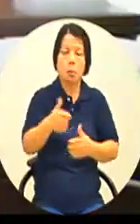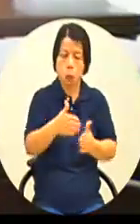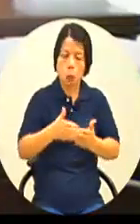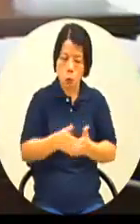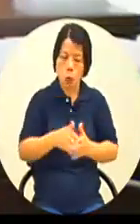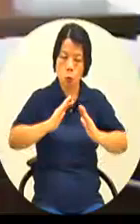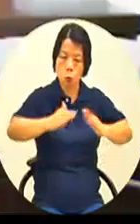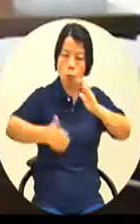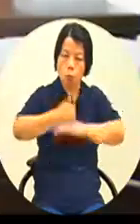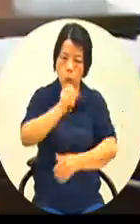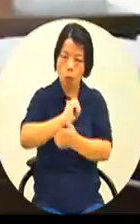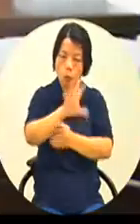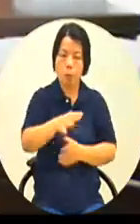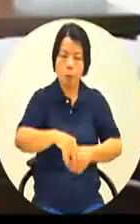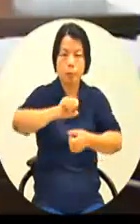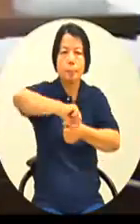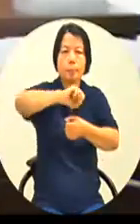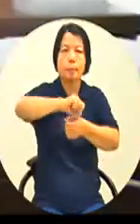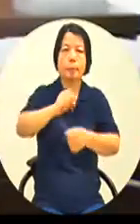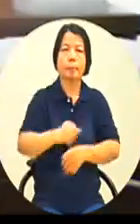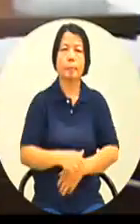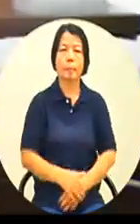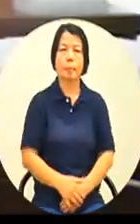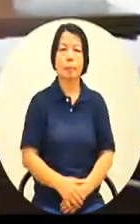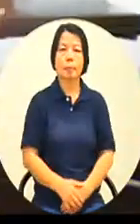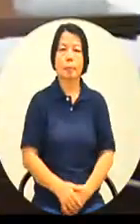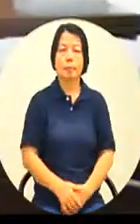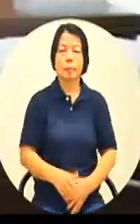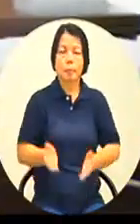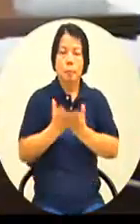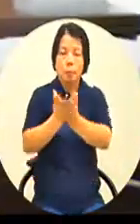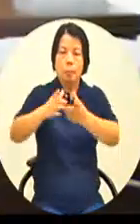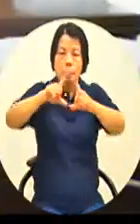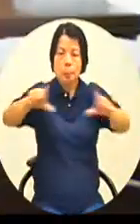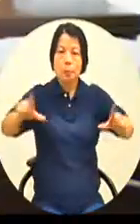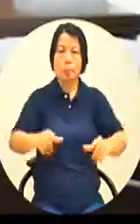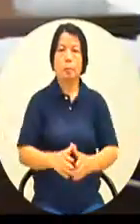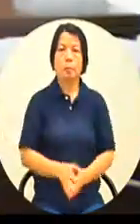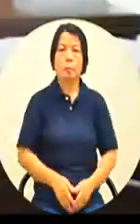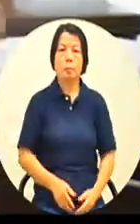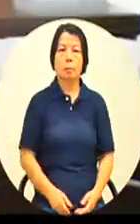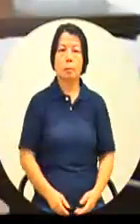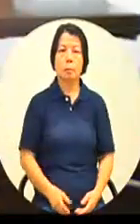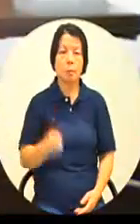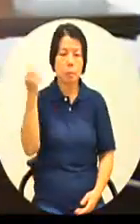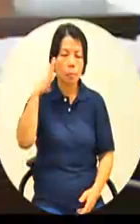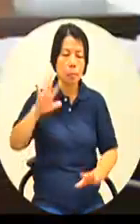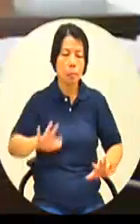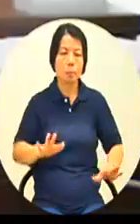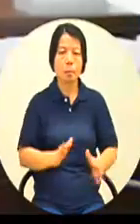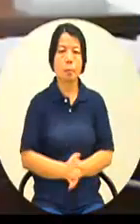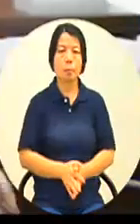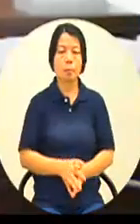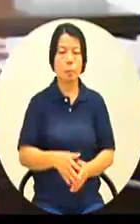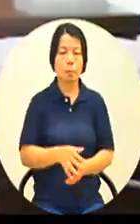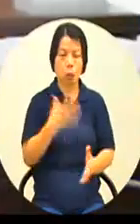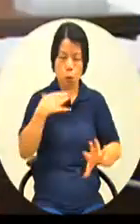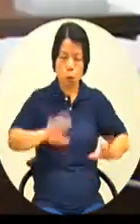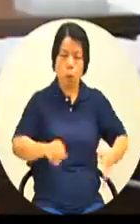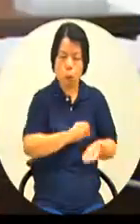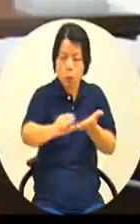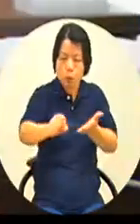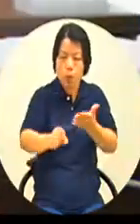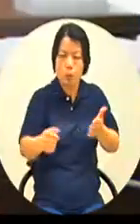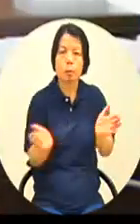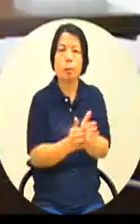嘛，加设了一个那个轮船大型的，我听说讯息也是标出去了哈，那我